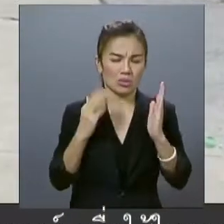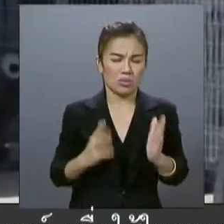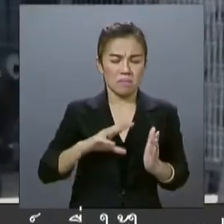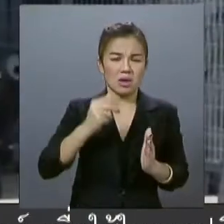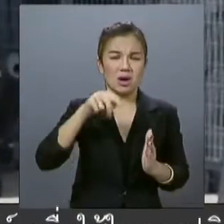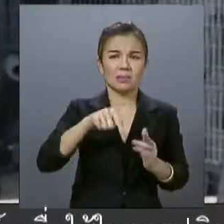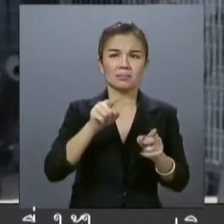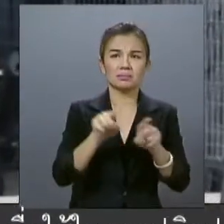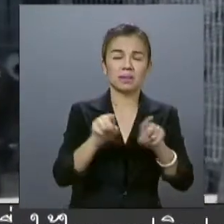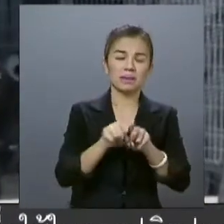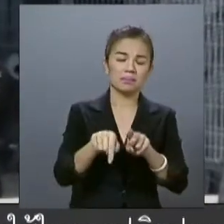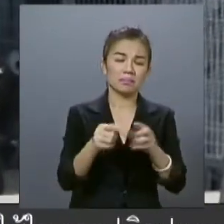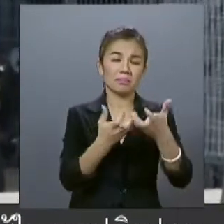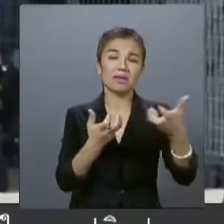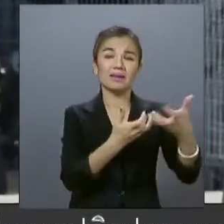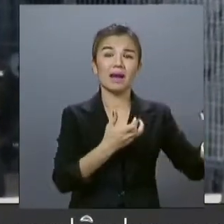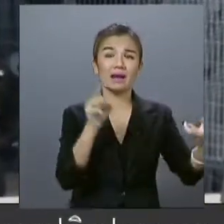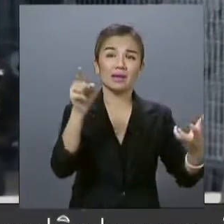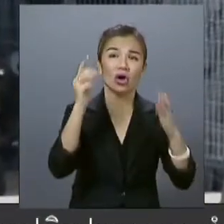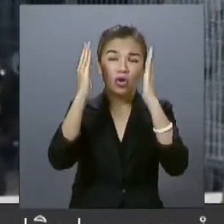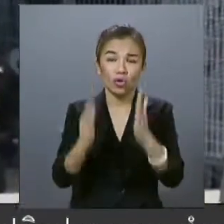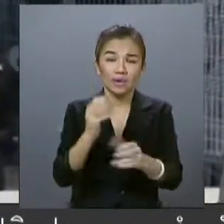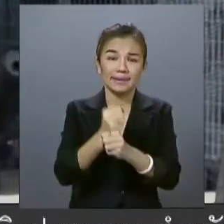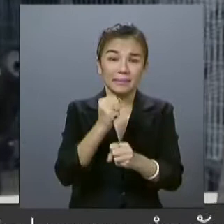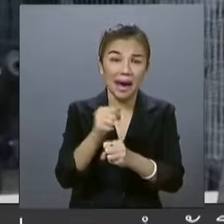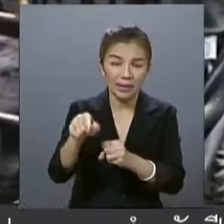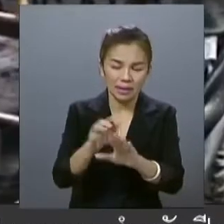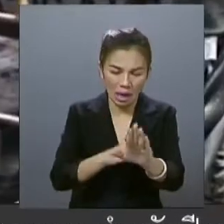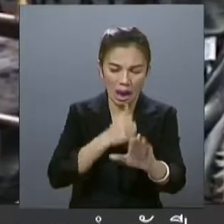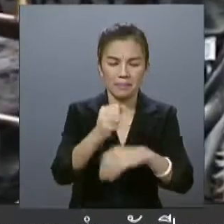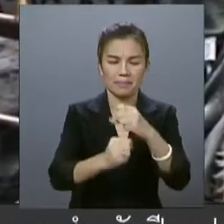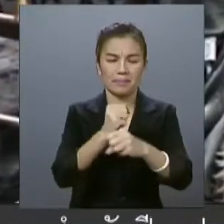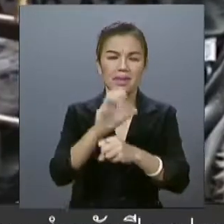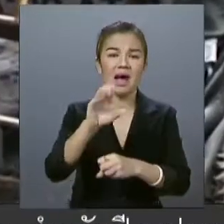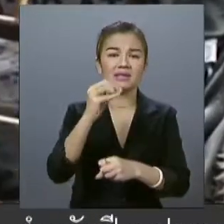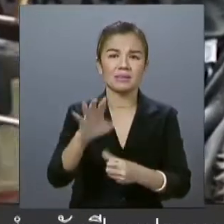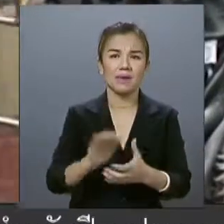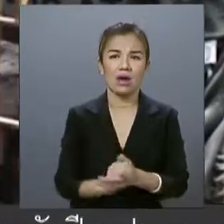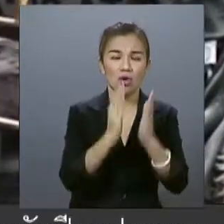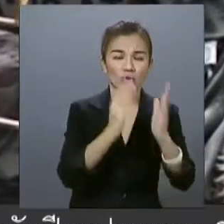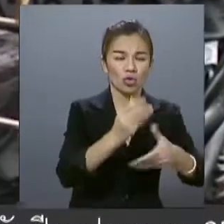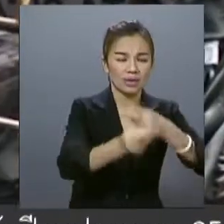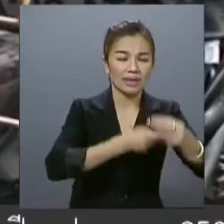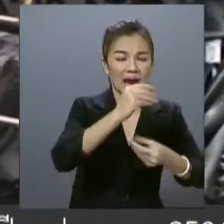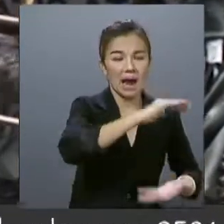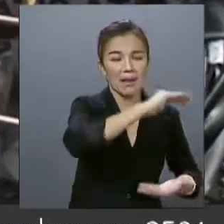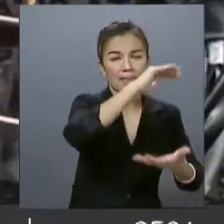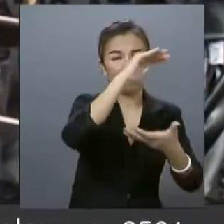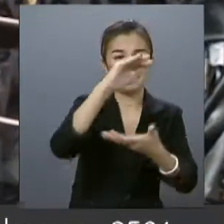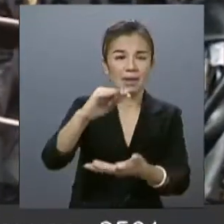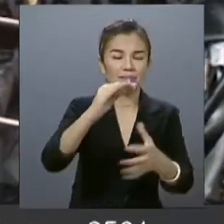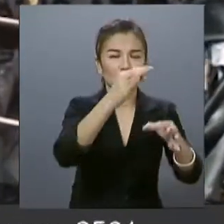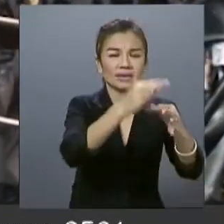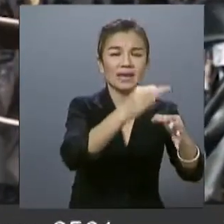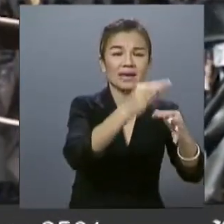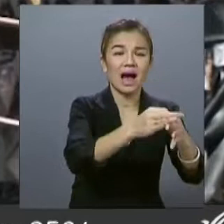ในชุมชนกว่า50ปีแล้วได้อธิบายถึงสาเหตุที่ชาวบ้านไม่นำขยะมาขายให้กับธนาคารขยะเพรา